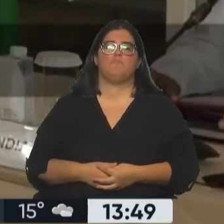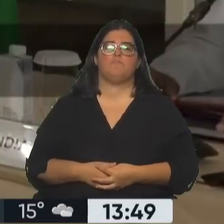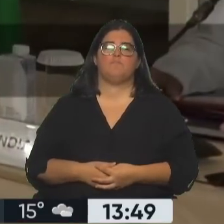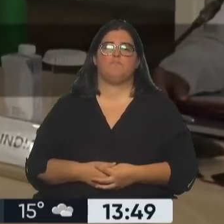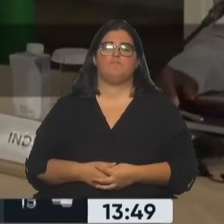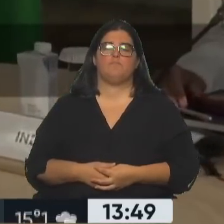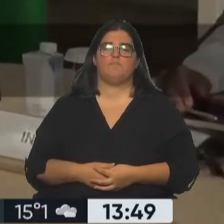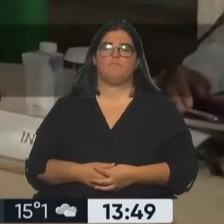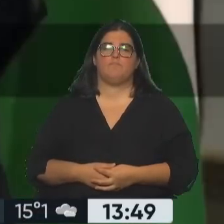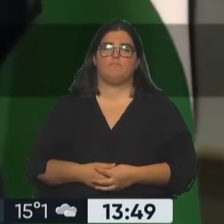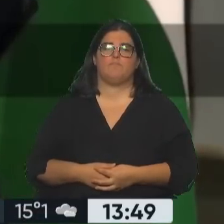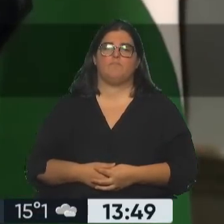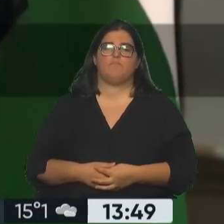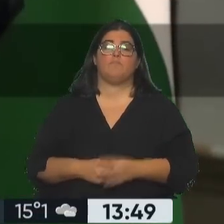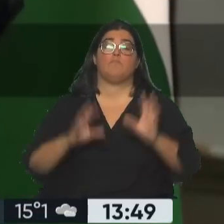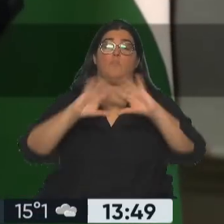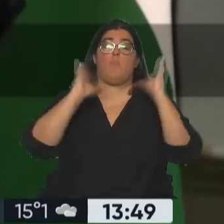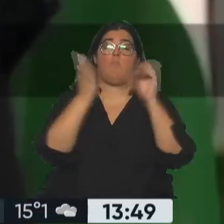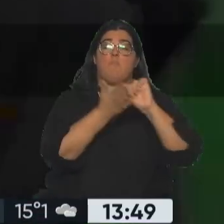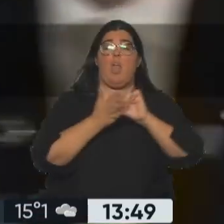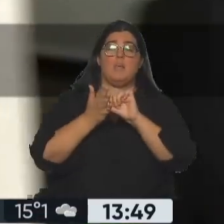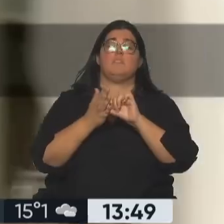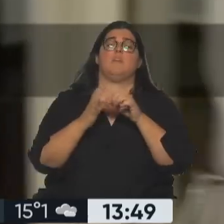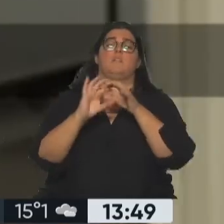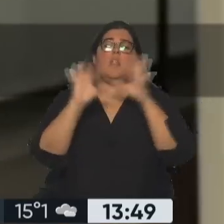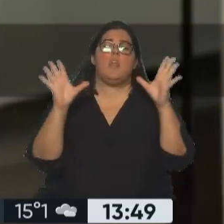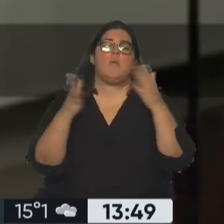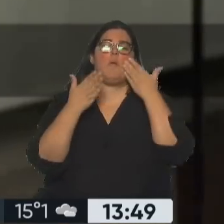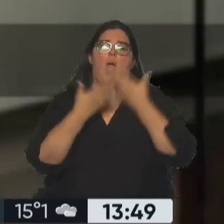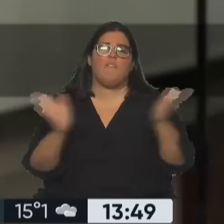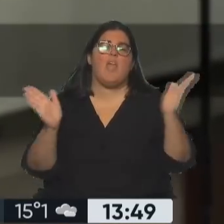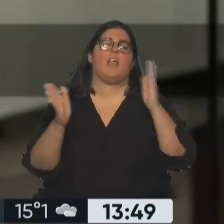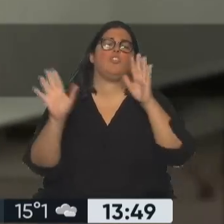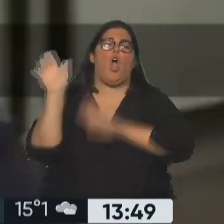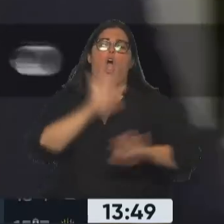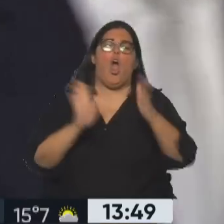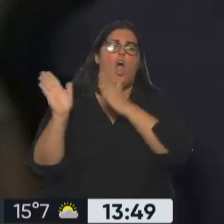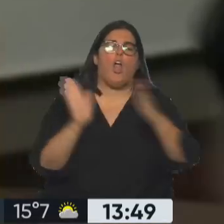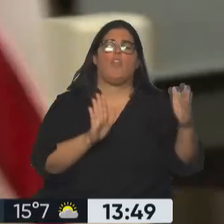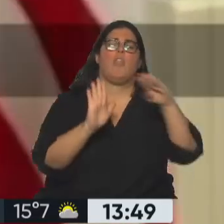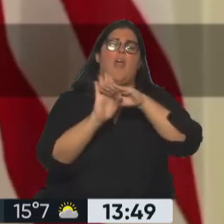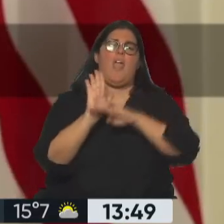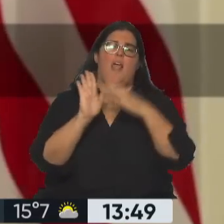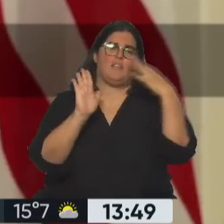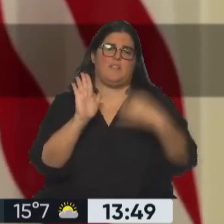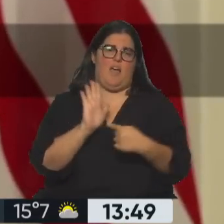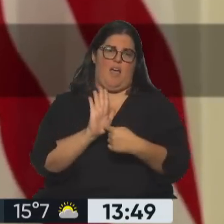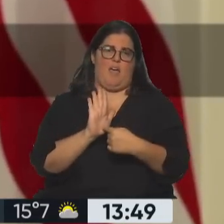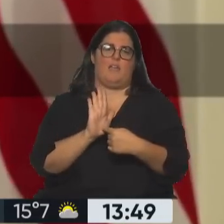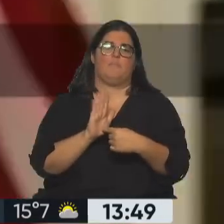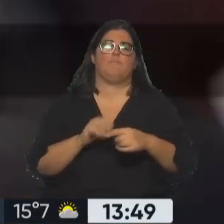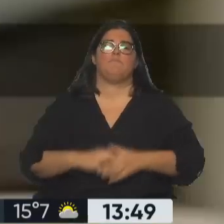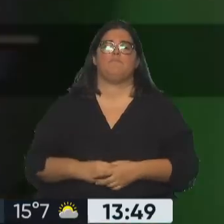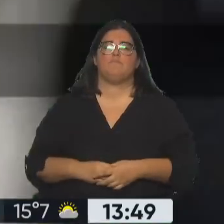配に基づく自由で開かれた国際秩序が脅かされています。 A great deal of the